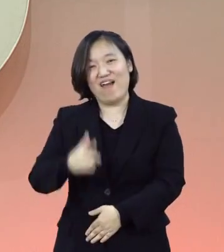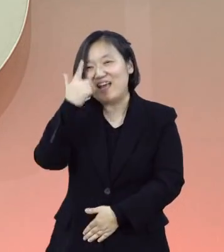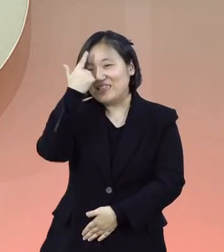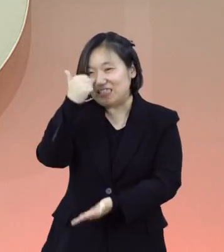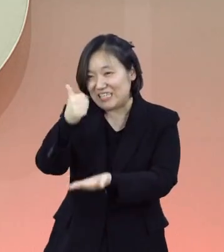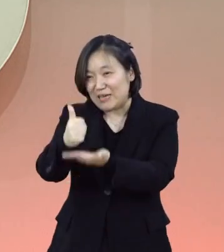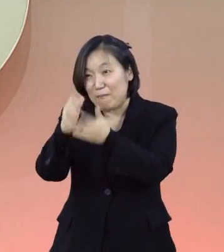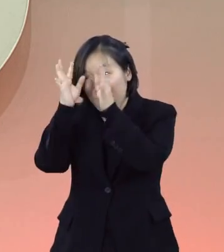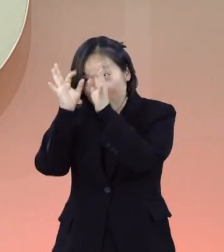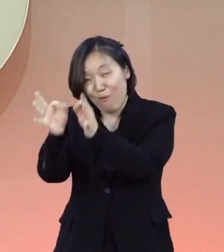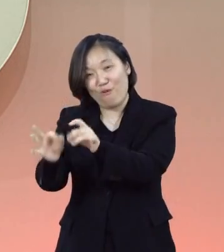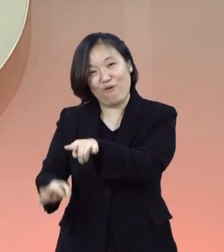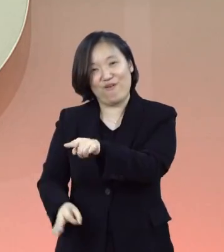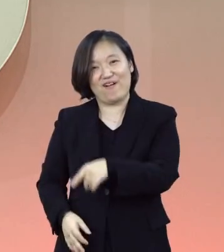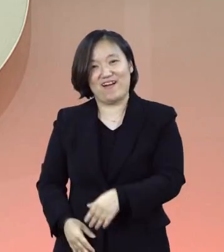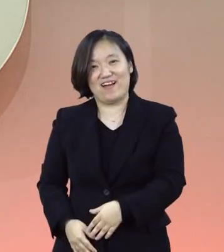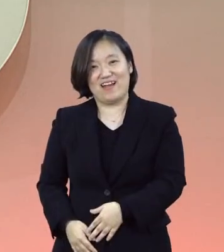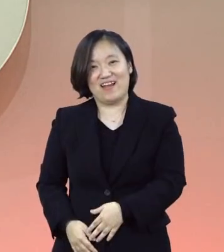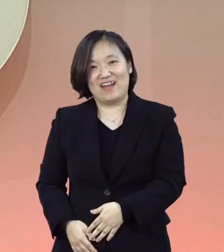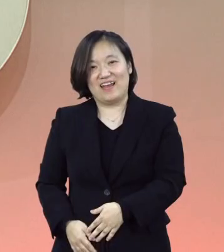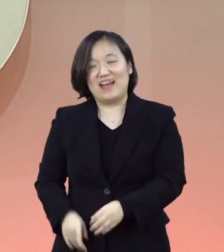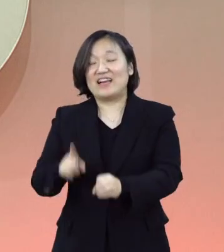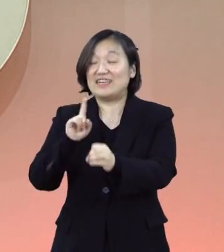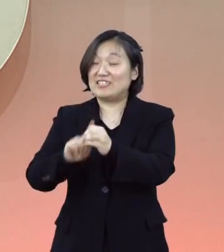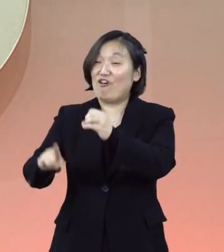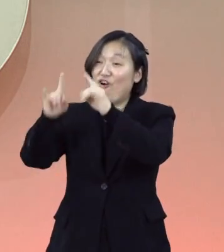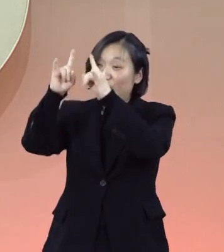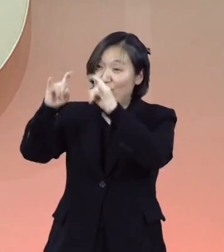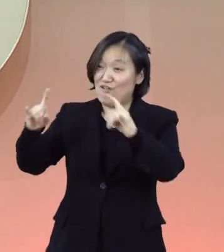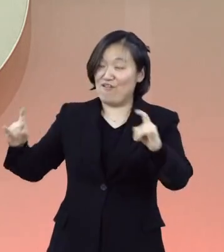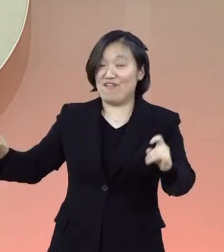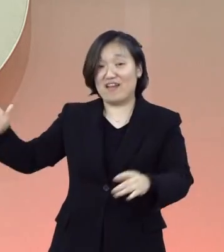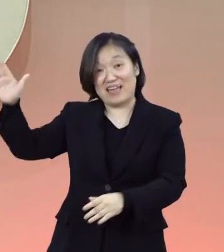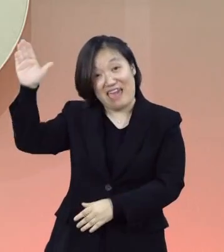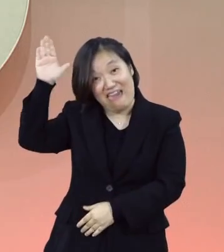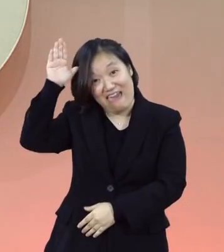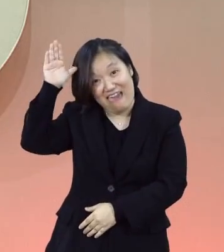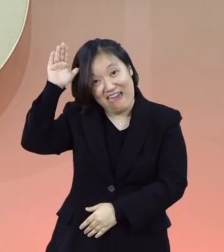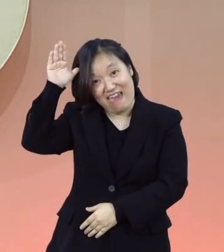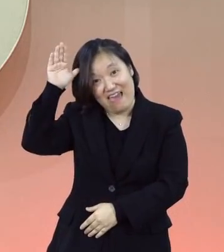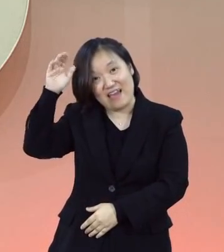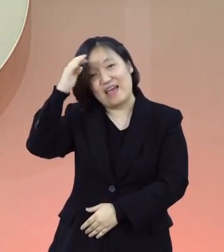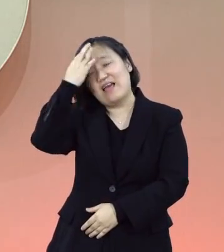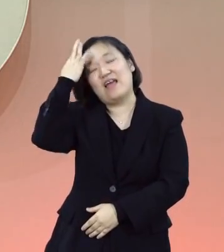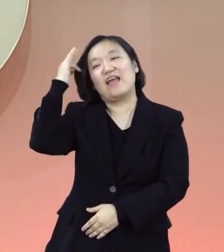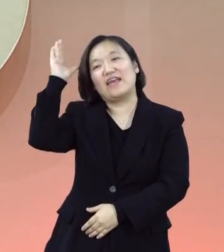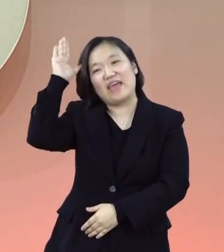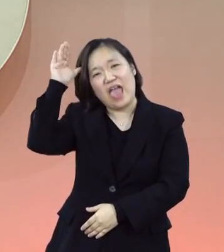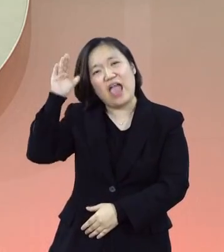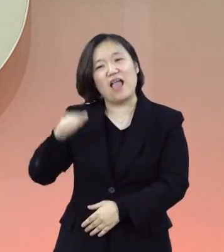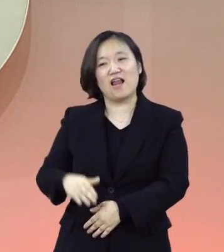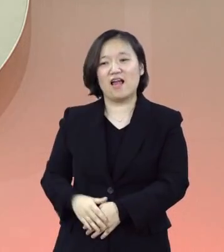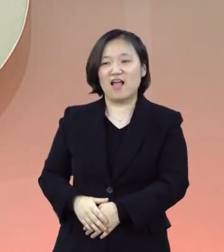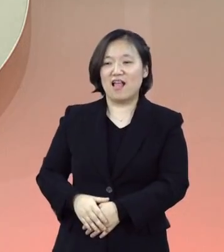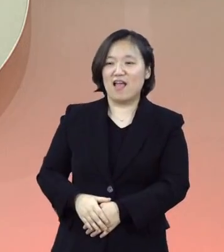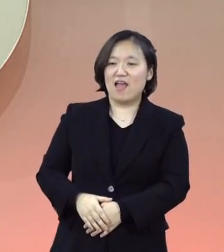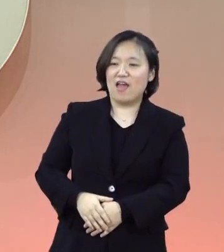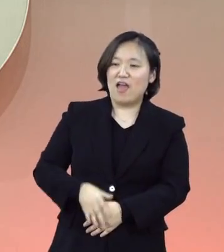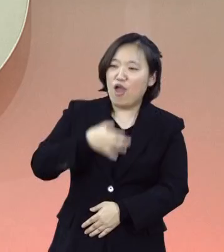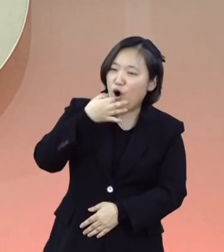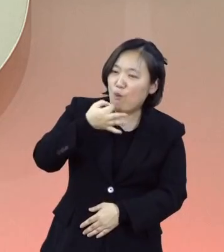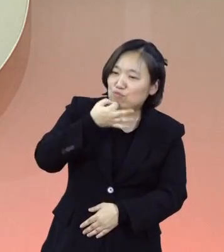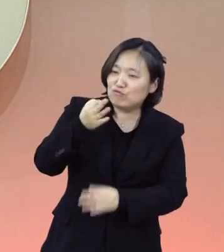보니까 그 절에서 자란 개가 그 절에서 연불을 듣고